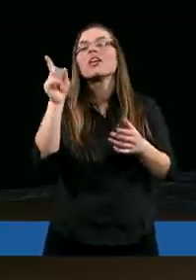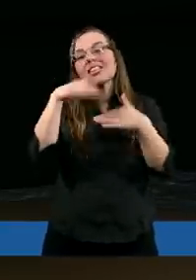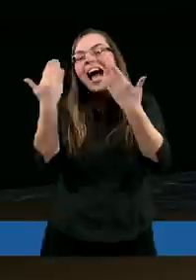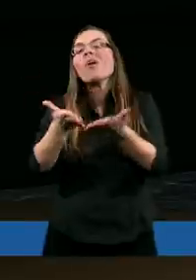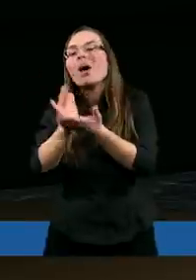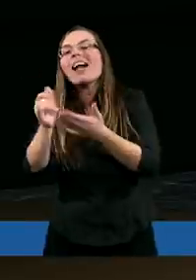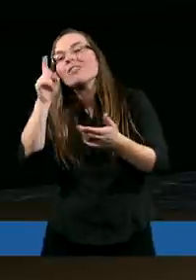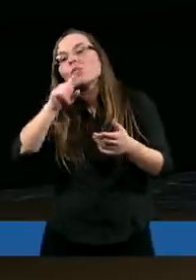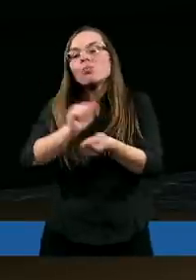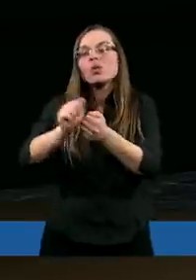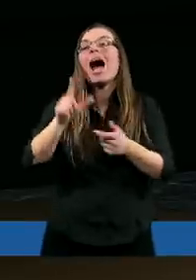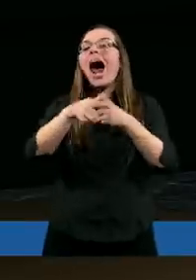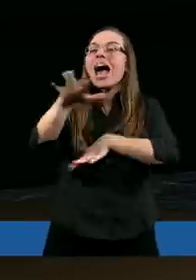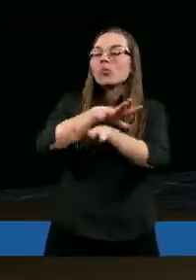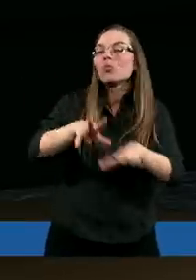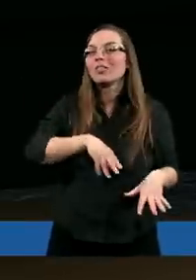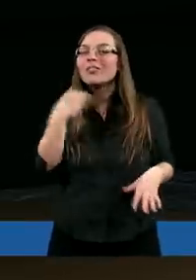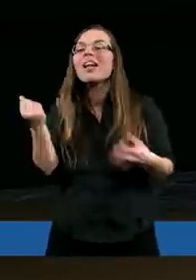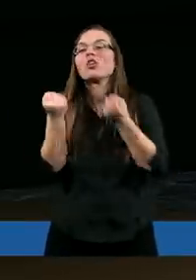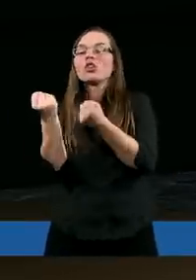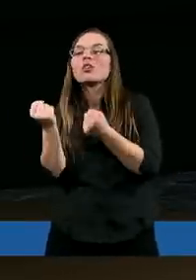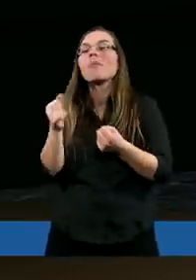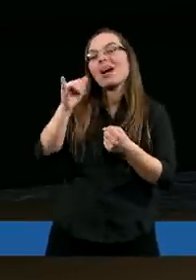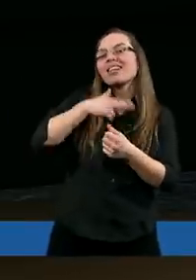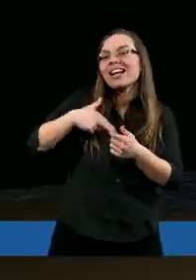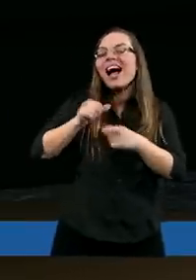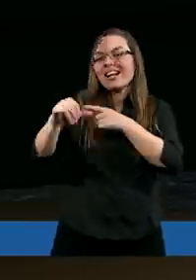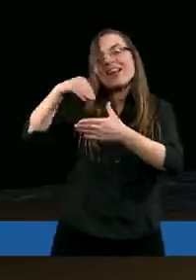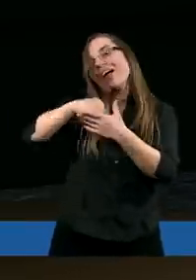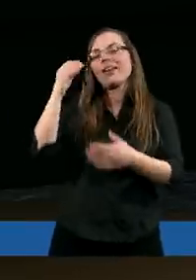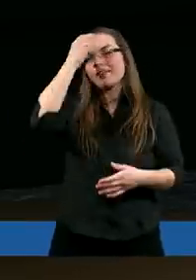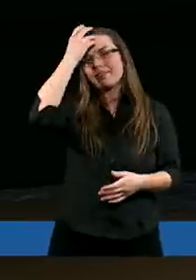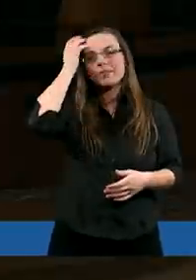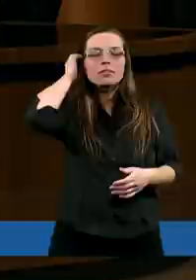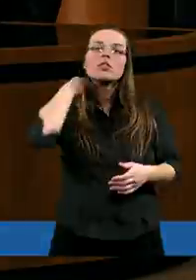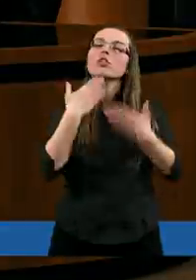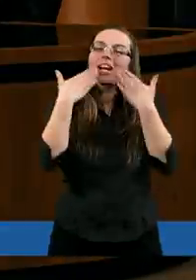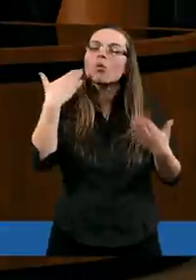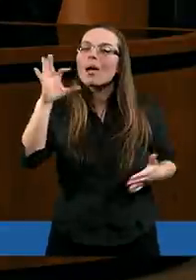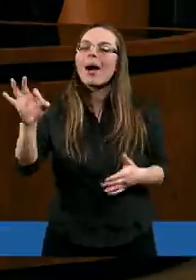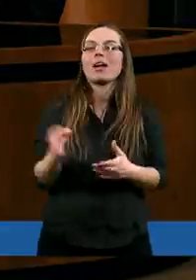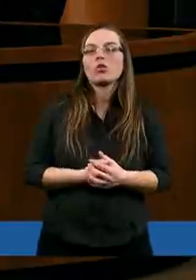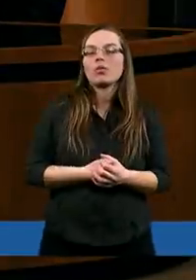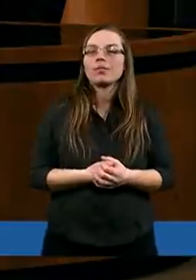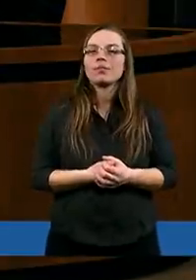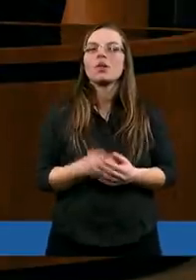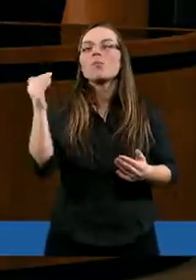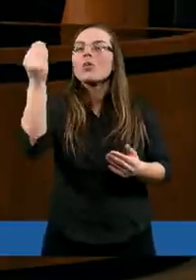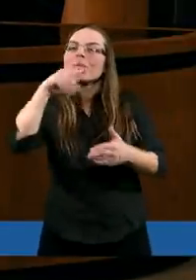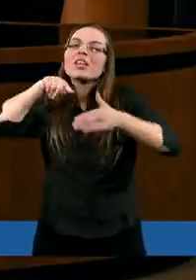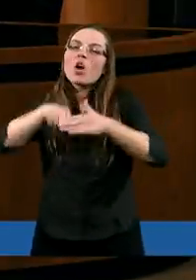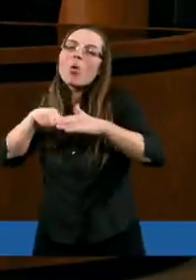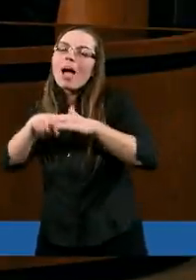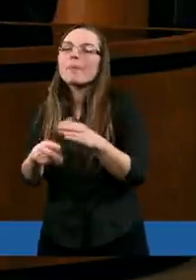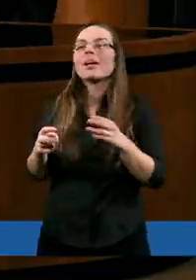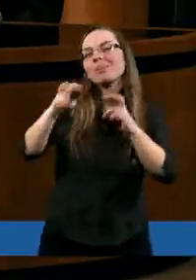radę? Ale Duch Święty chce nas prowadzić i otoczyć. Tak, dziękuję bardzo. Możemy też głębiej wejść